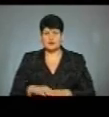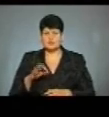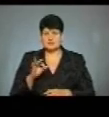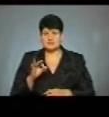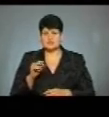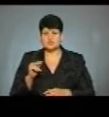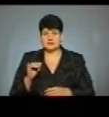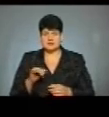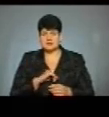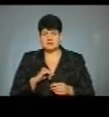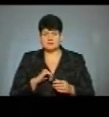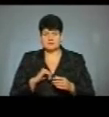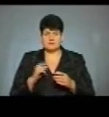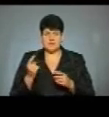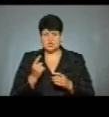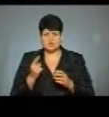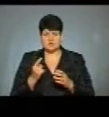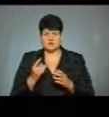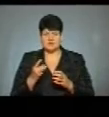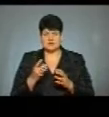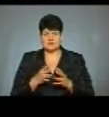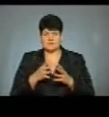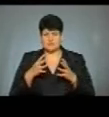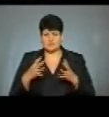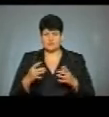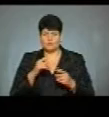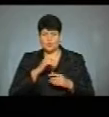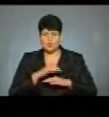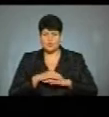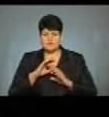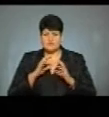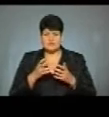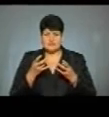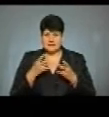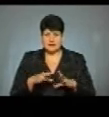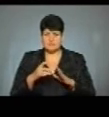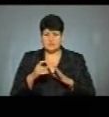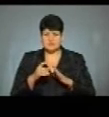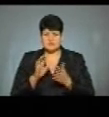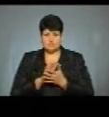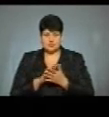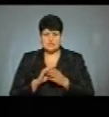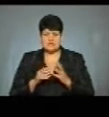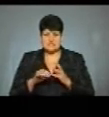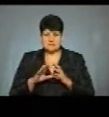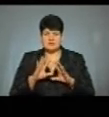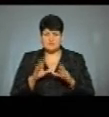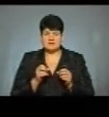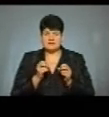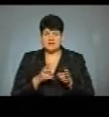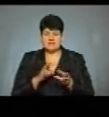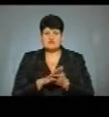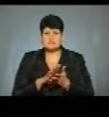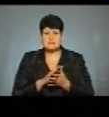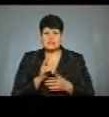на найбільшому уроці в світі. Я дізналася, що не треба забруднювати землю, треба все викидати у